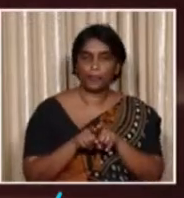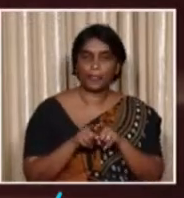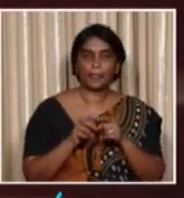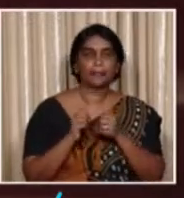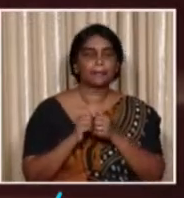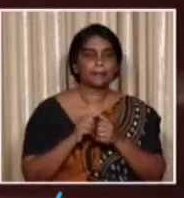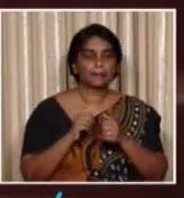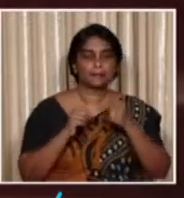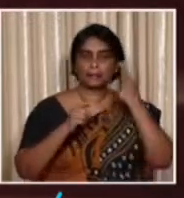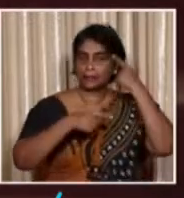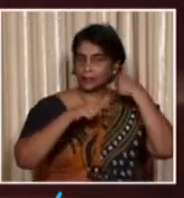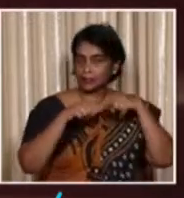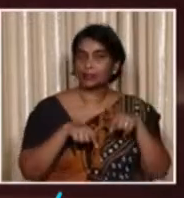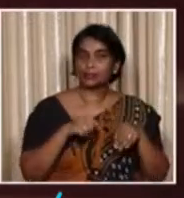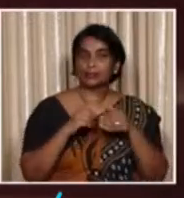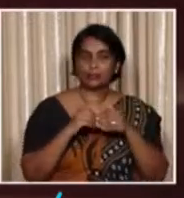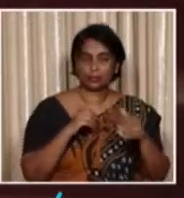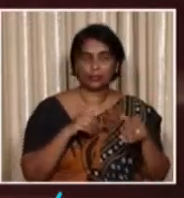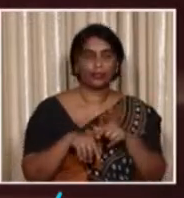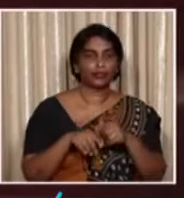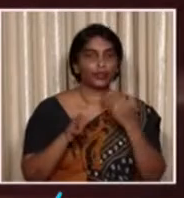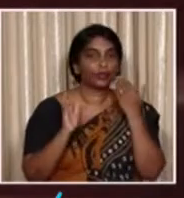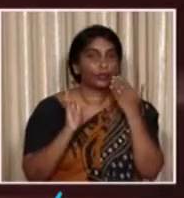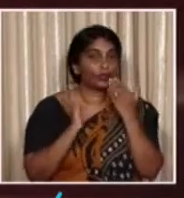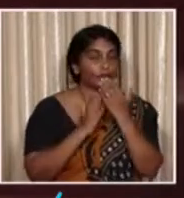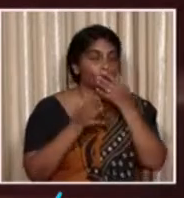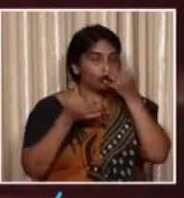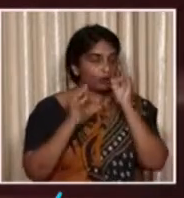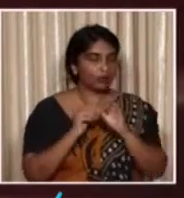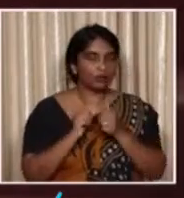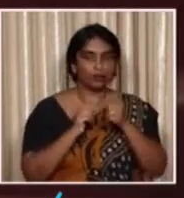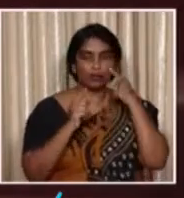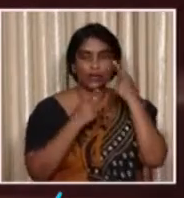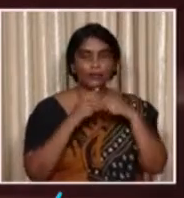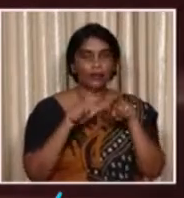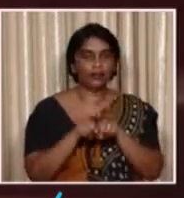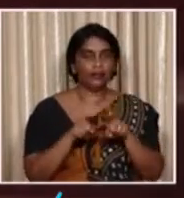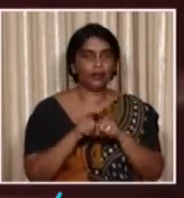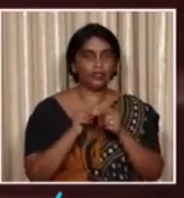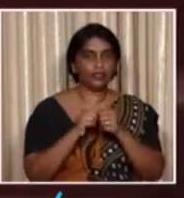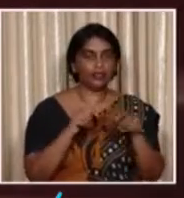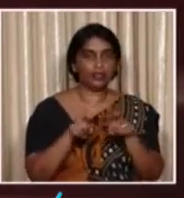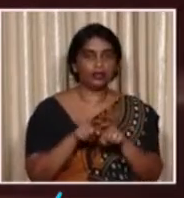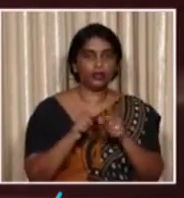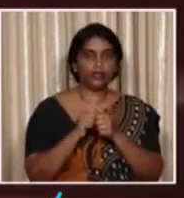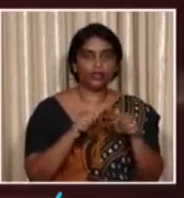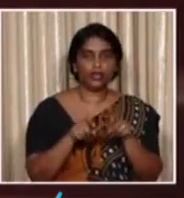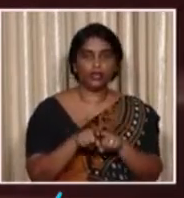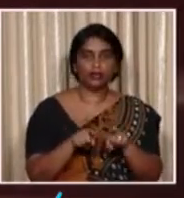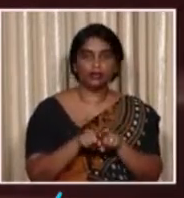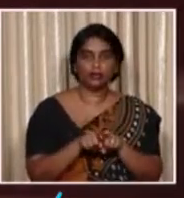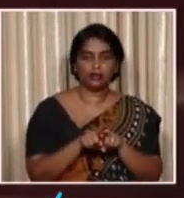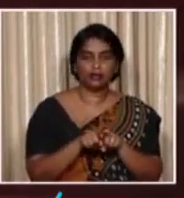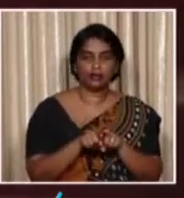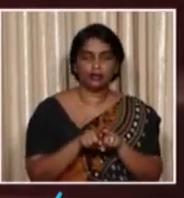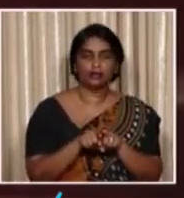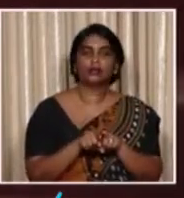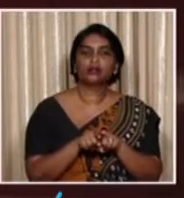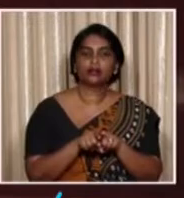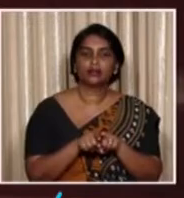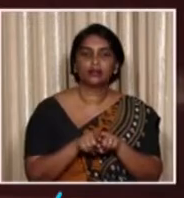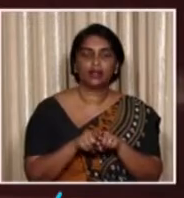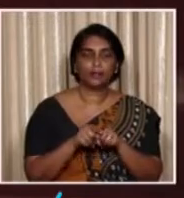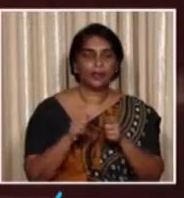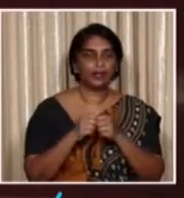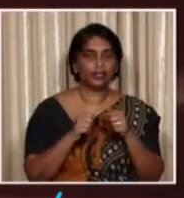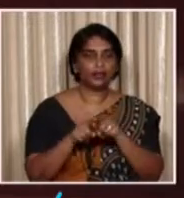නීතිඥවරුන්ට මෙම ක්ෂේත්‍රය සම්බන්ධයෙන් මනා පරිචයක් නැති බවටත් සමහර මහජන නියෝජිතයන් කරන ලද